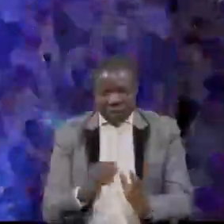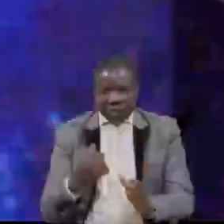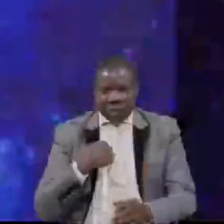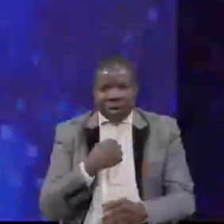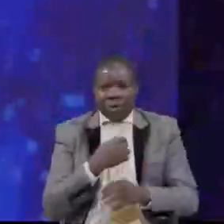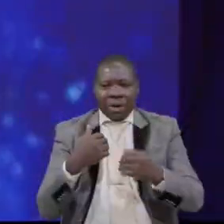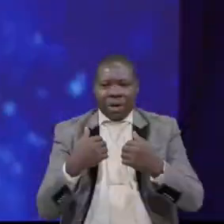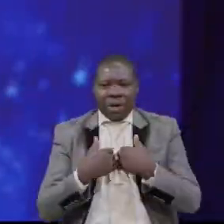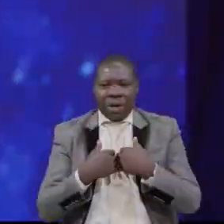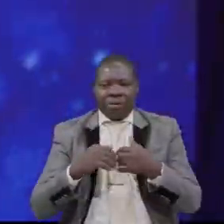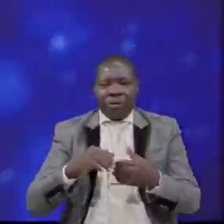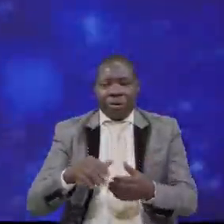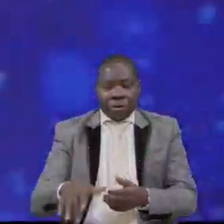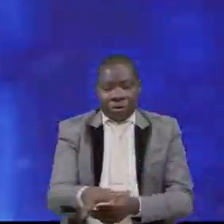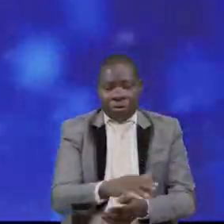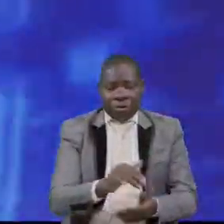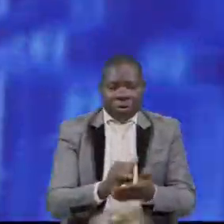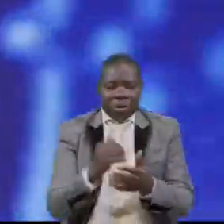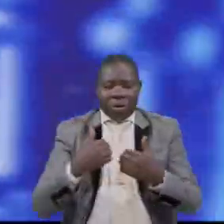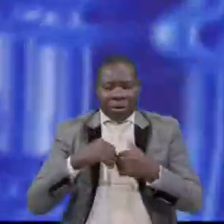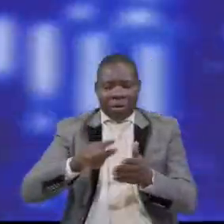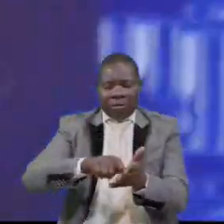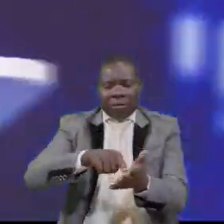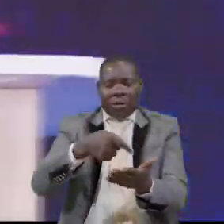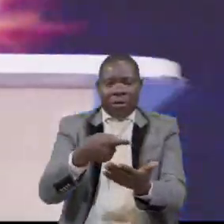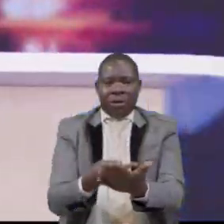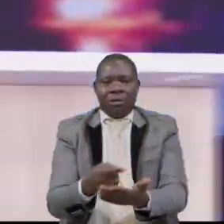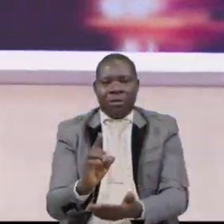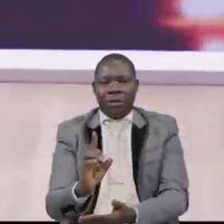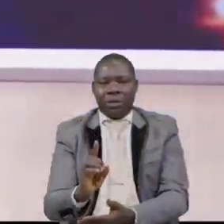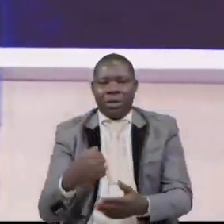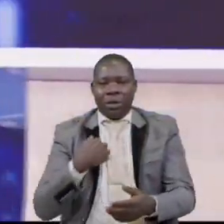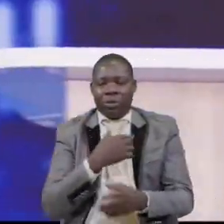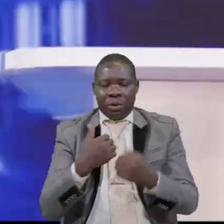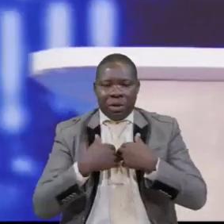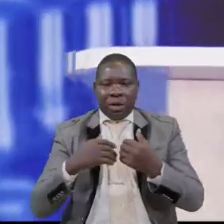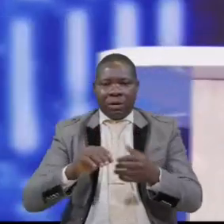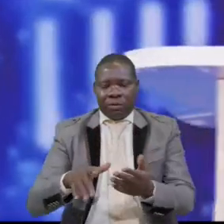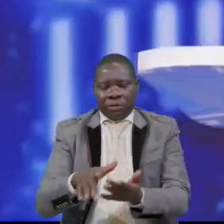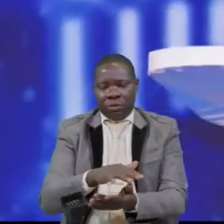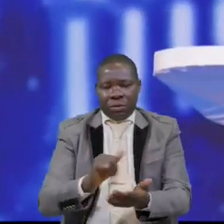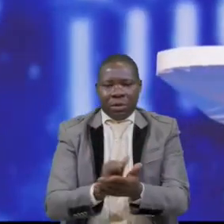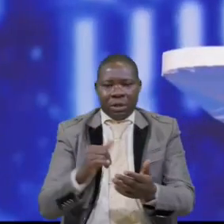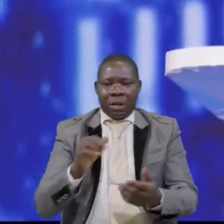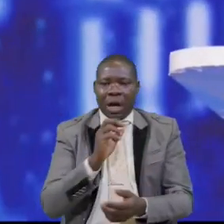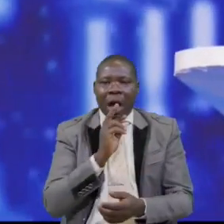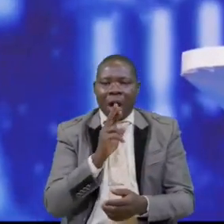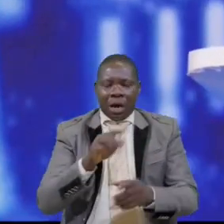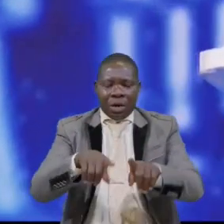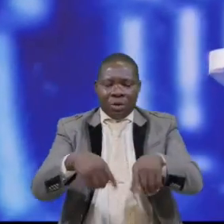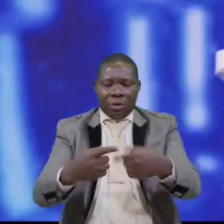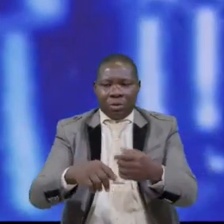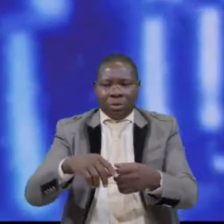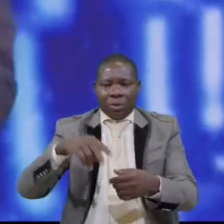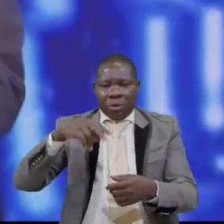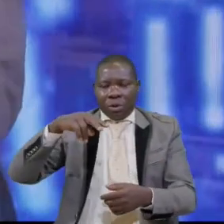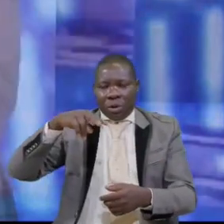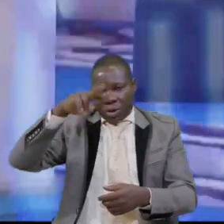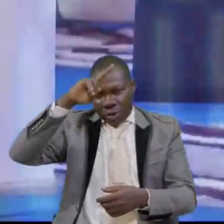nous avons ceux qui ont fini les études. Et ceux qui ont fait leur service militaire dans le